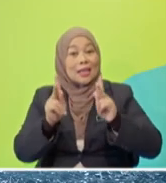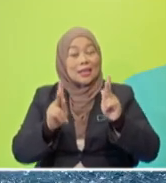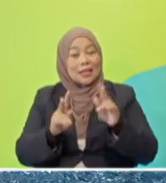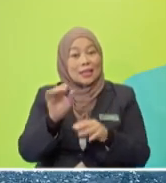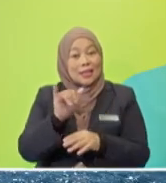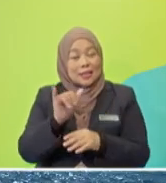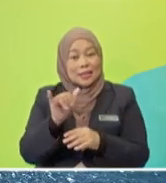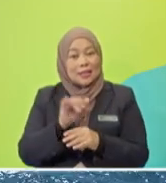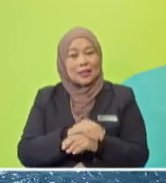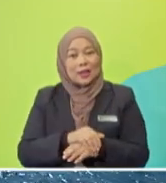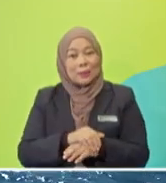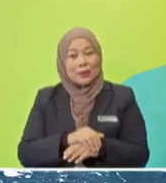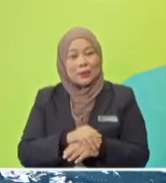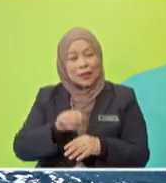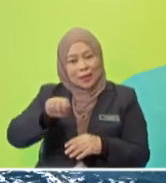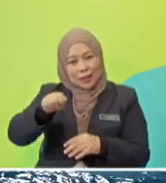buka